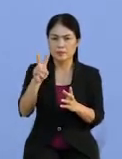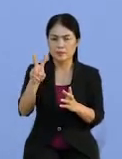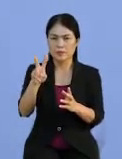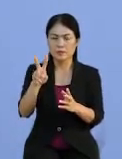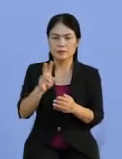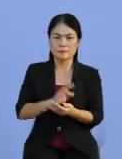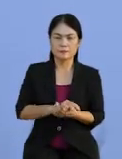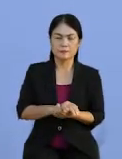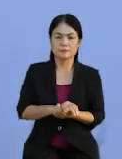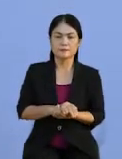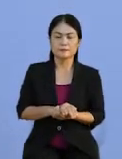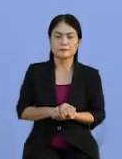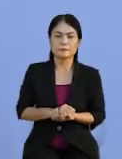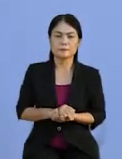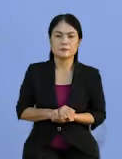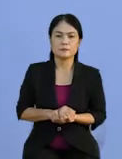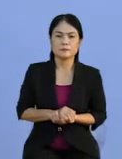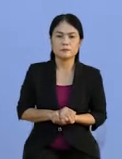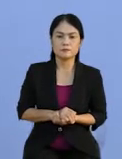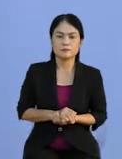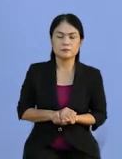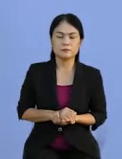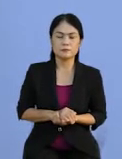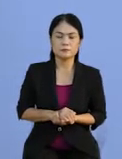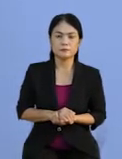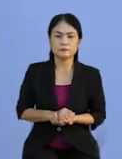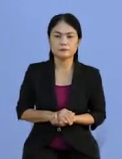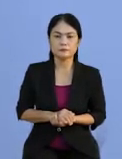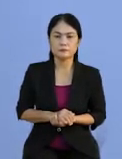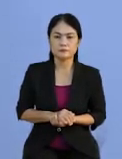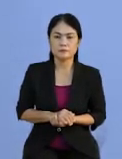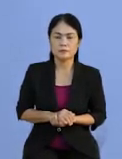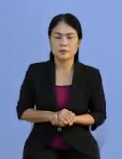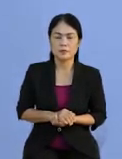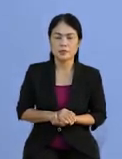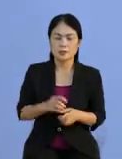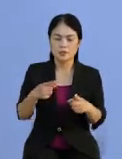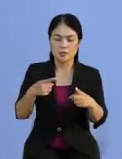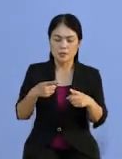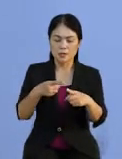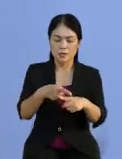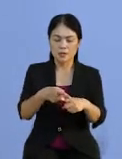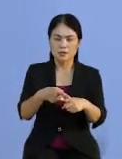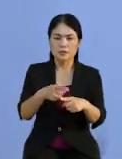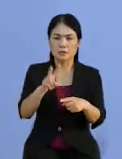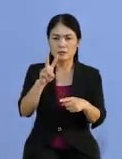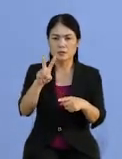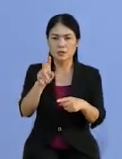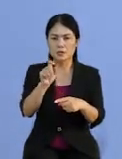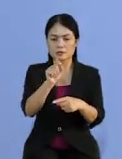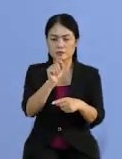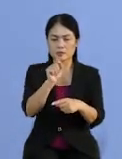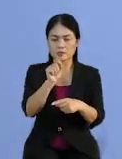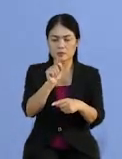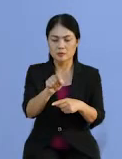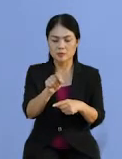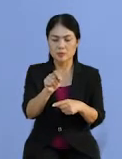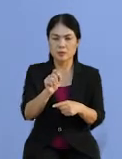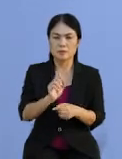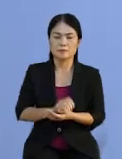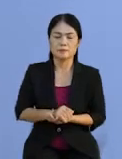pí cụ thnù pí và cắt nghĩa pí trong nội cắt